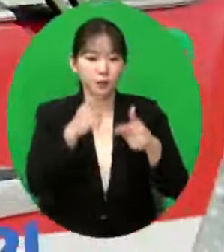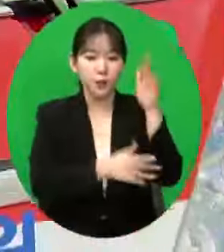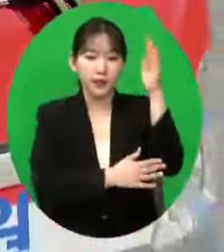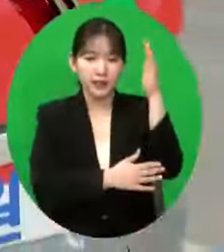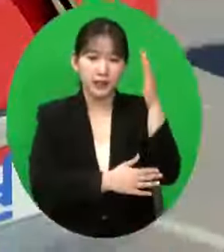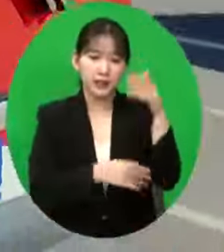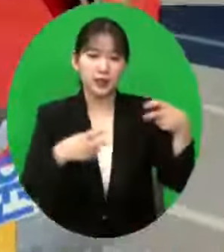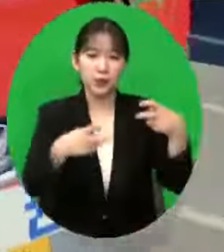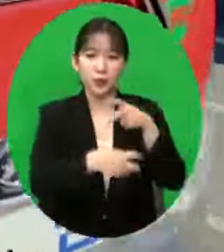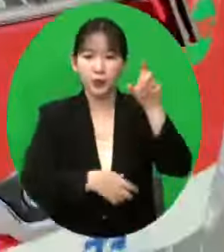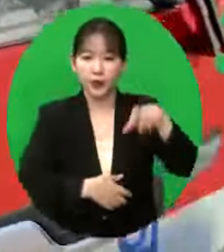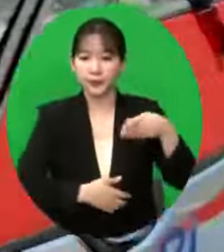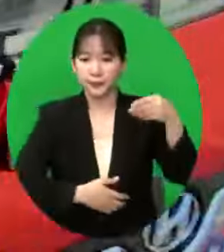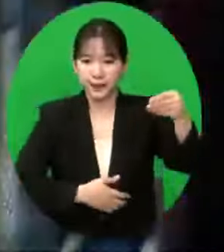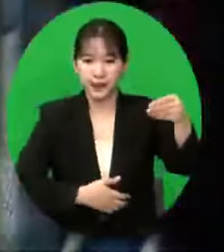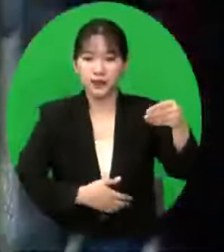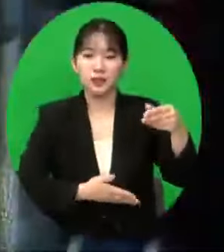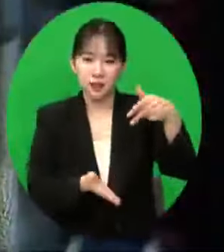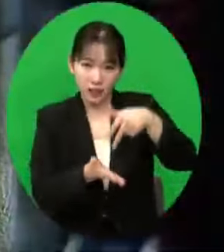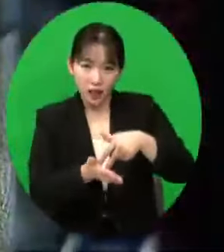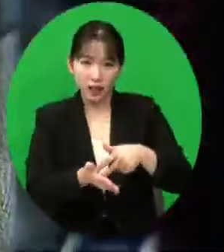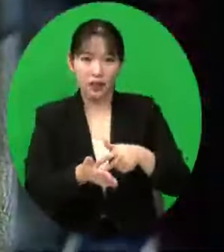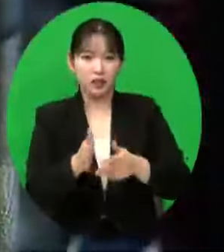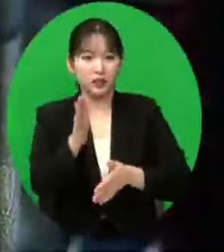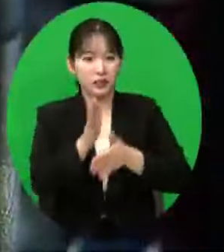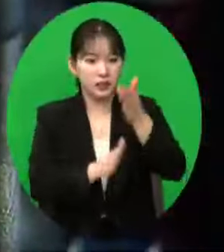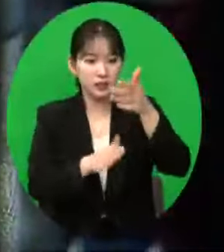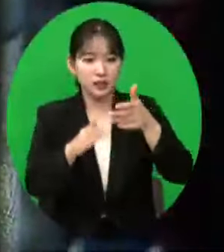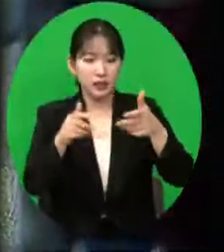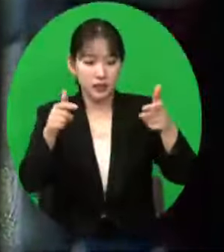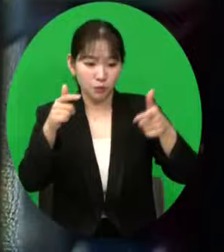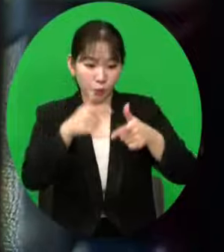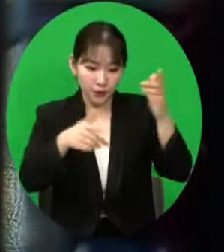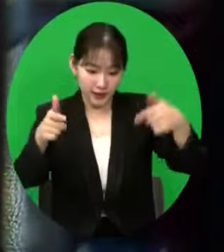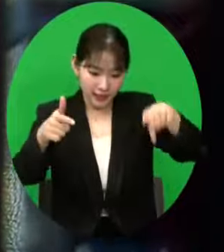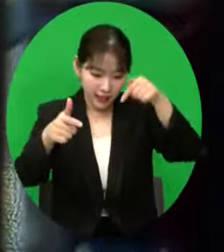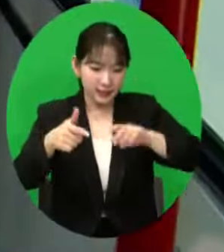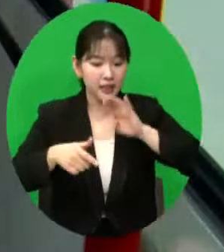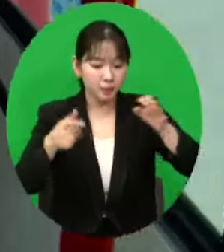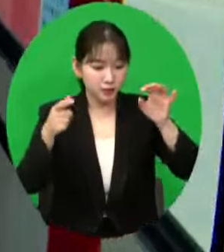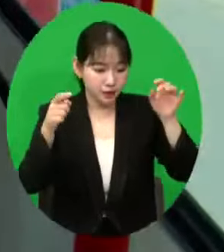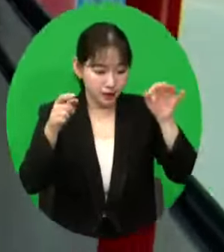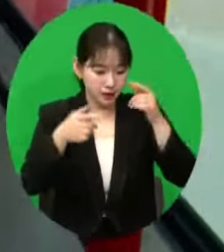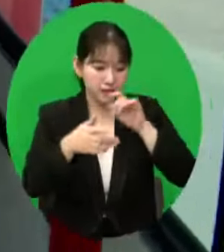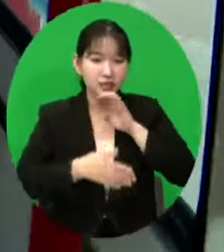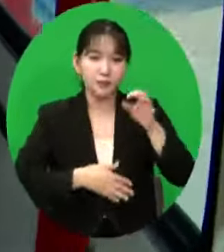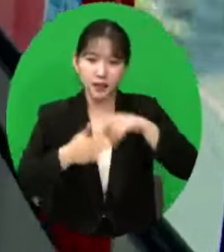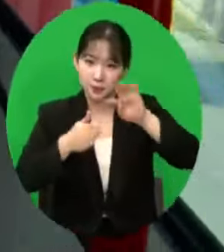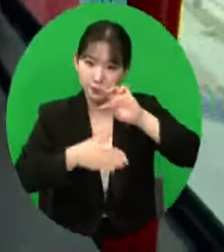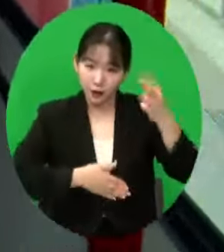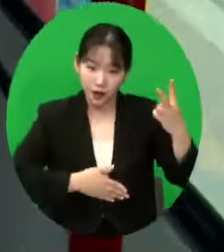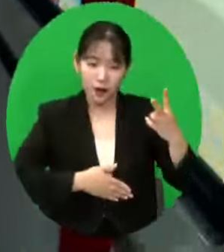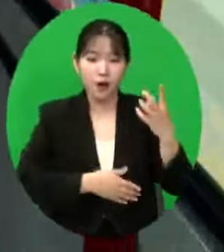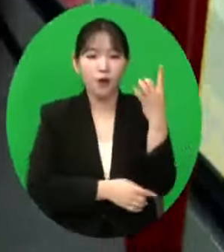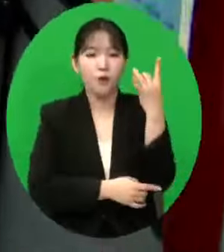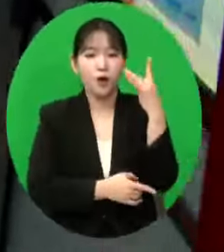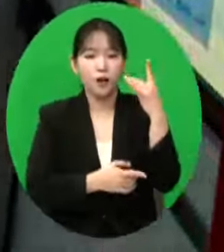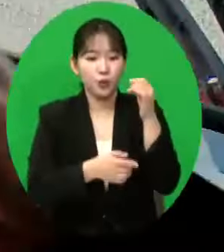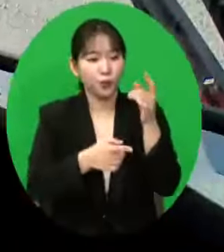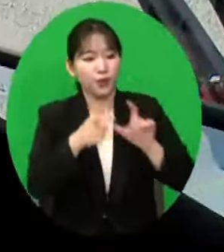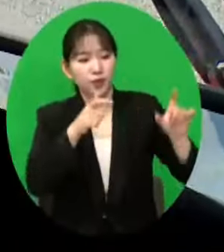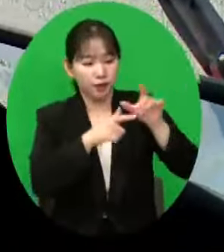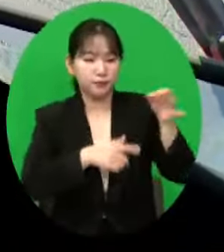목포시는 교통카드를 이용할 경우 시내 노선에서 40분 안에 버스를 갈아타면 기존 요금으로 환승할 수 있다며